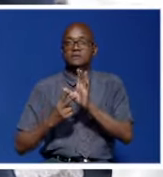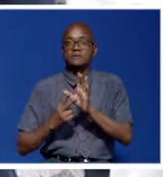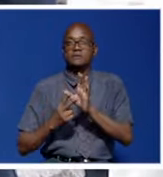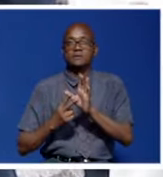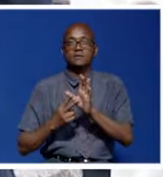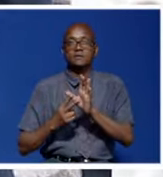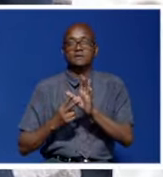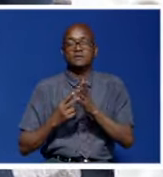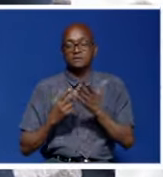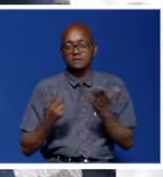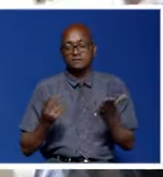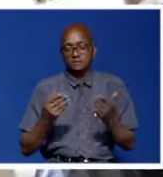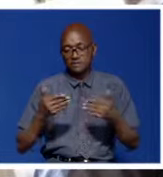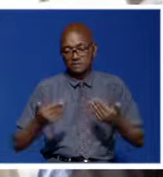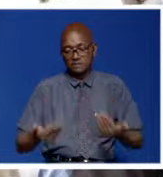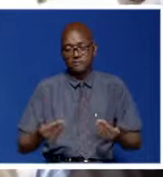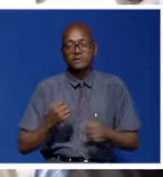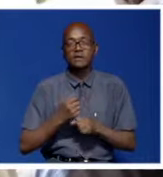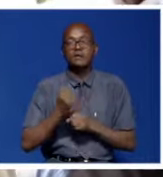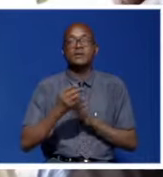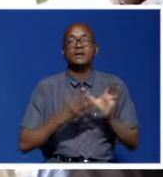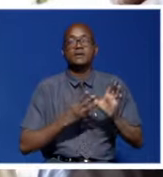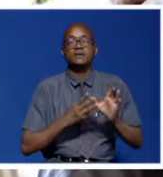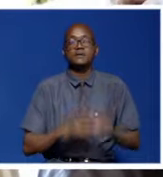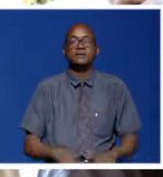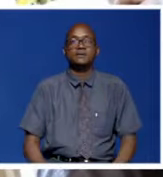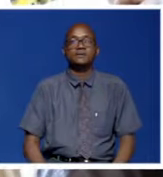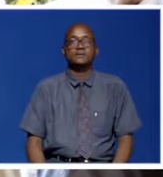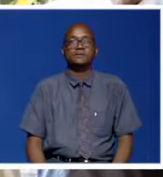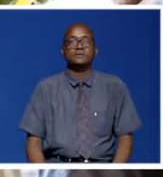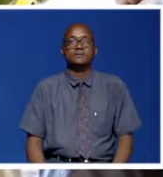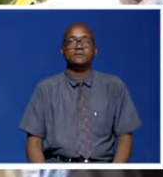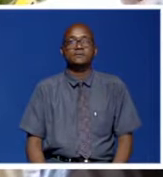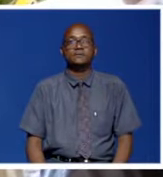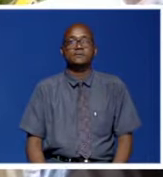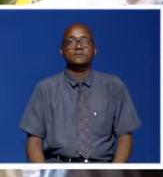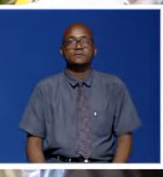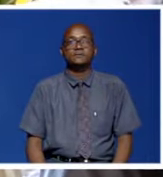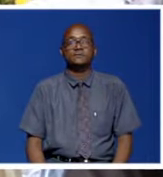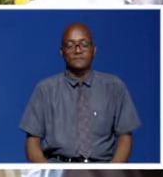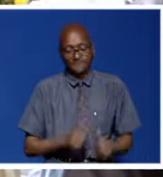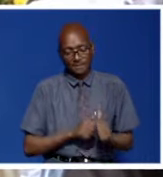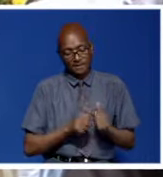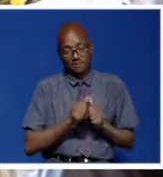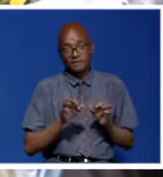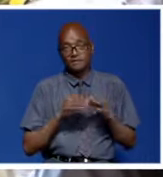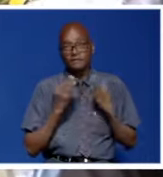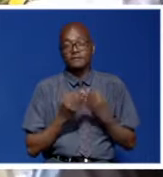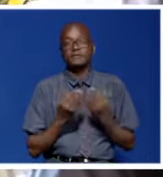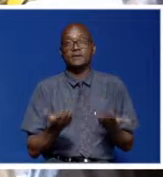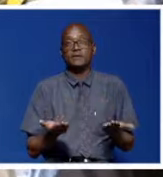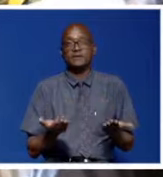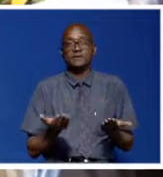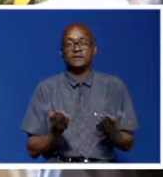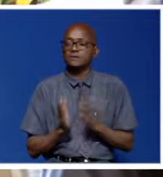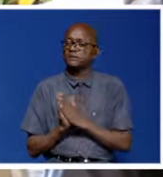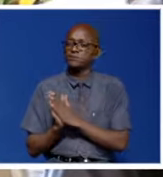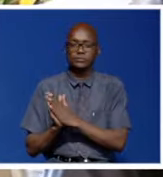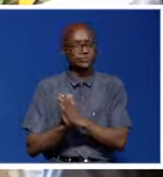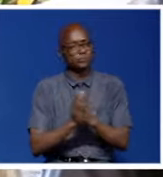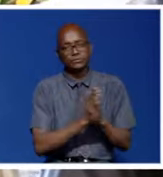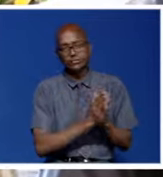na hata serikali ya awamu ya nane. Kwa niaba ya family inawashukuruni, haina ya